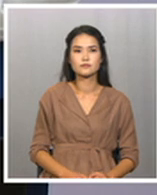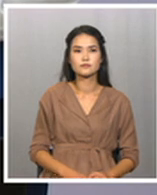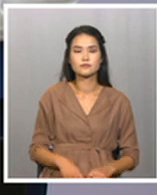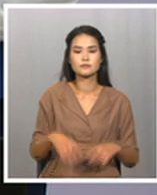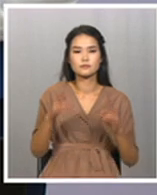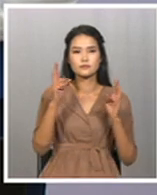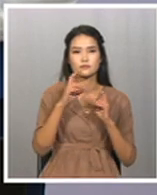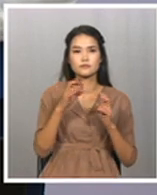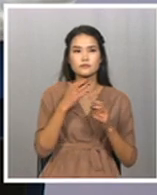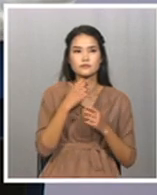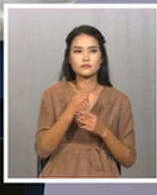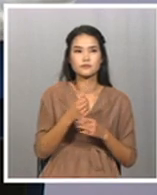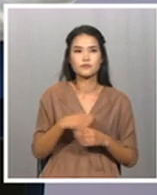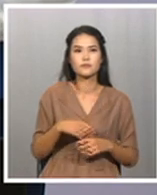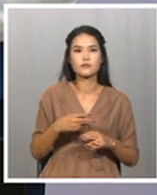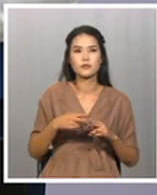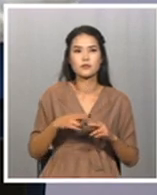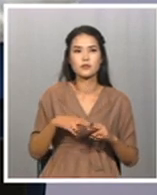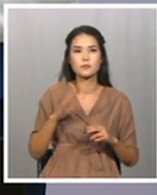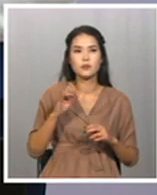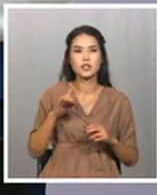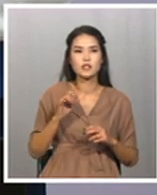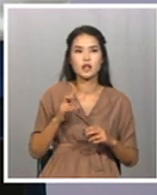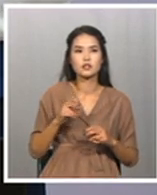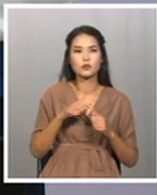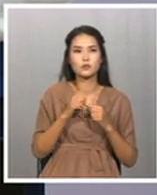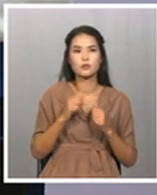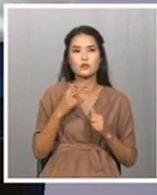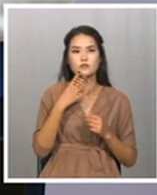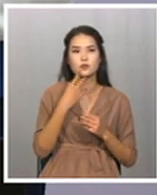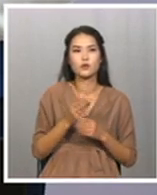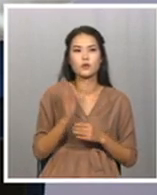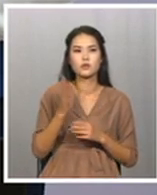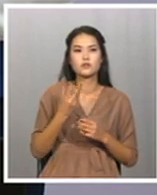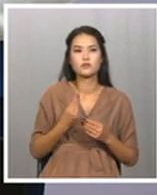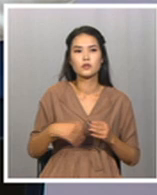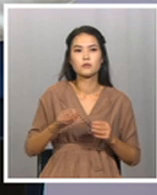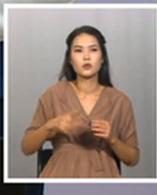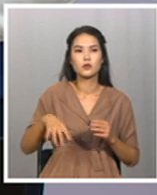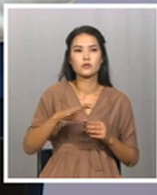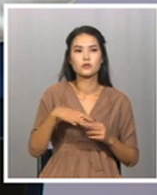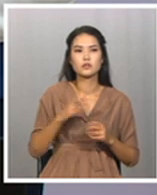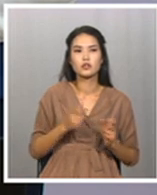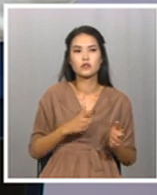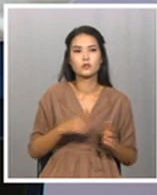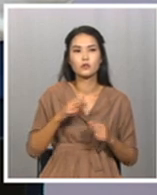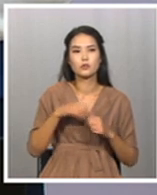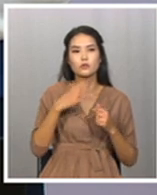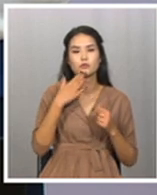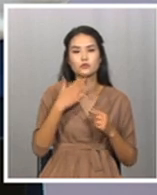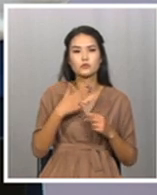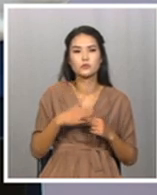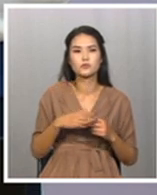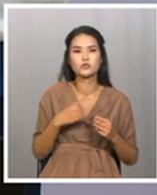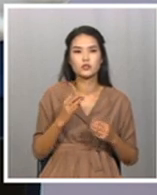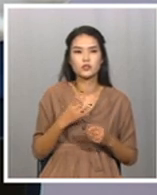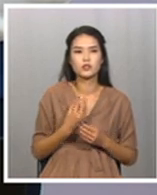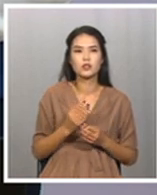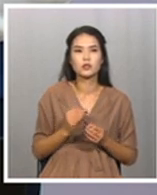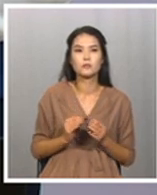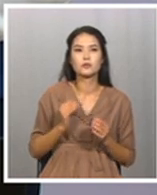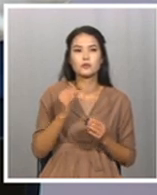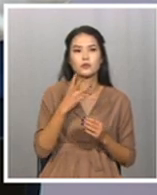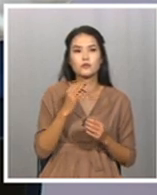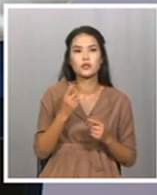Патриотизм. Преданность и любовь к своему отечеству, к своему народу и готовность к любым жертвам и подвигам во